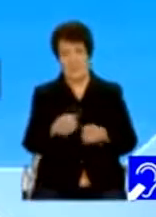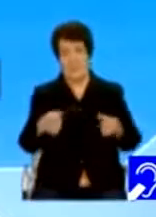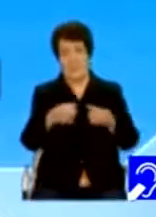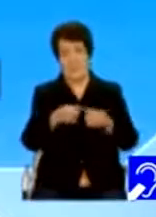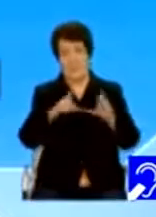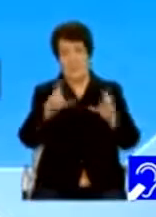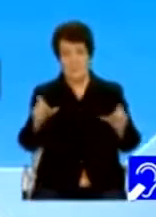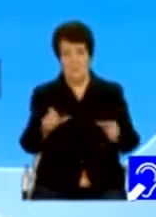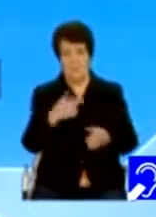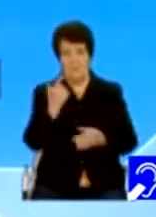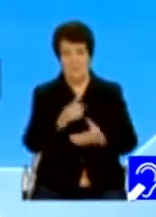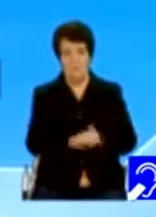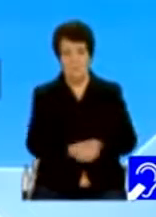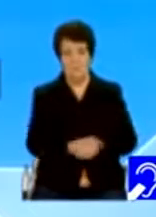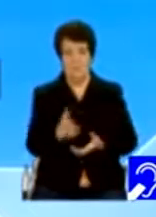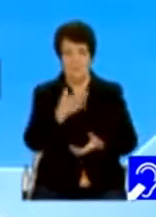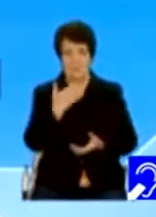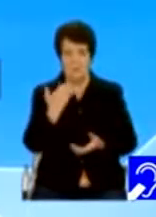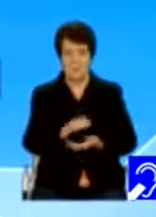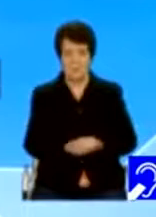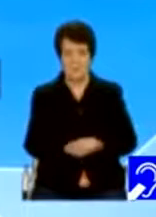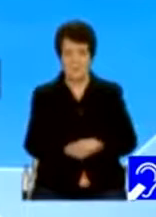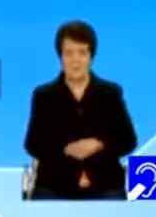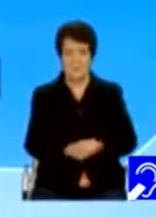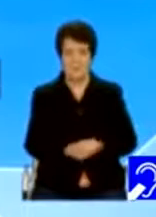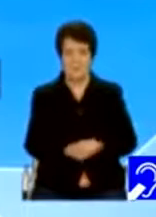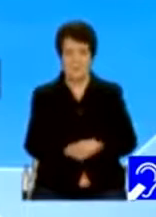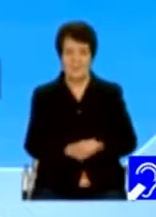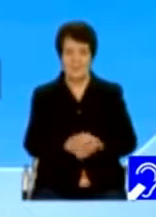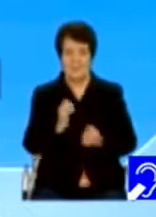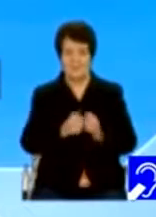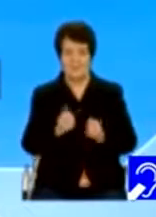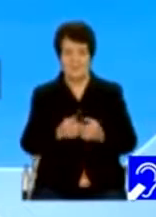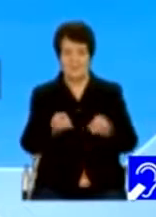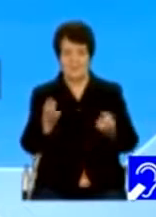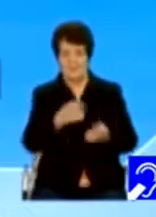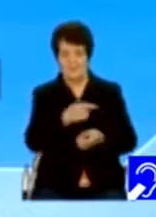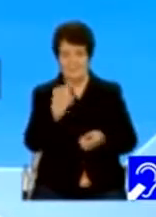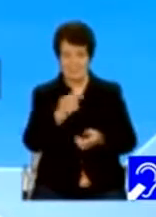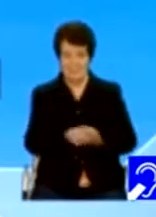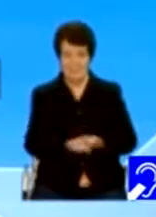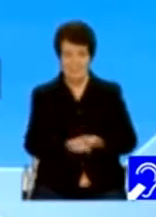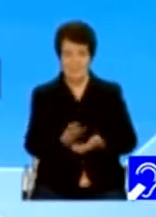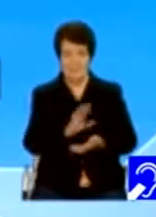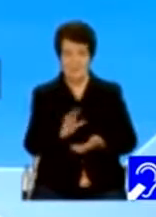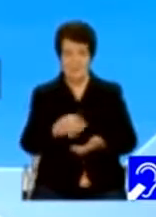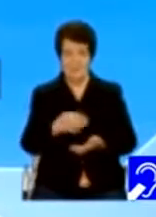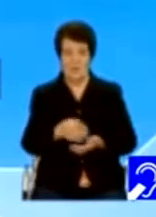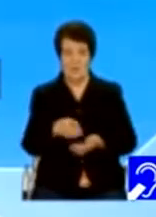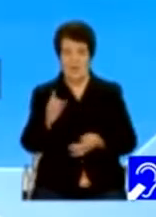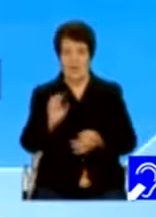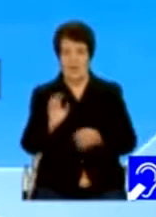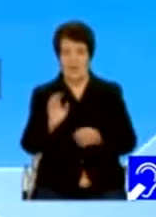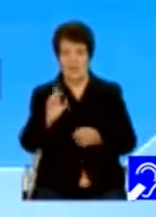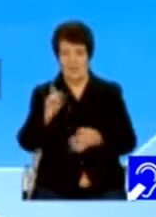arăt acum în direct, au super mulți din telespectatori. Păreți foarte viu așa, foarte... Da. N-au să aștepte ei. Nu-i prima